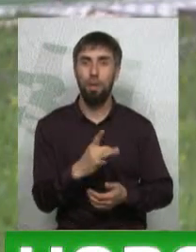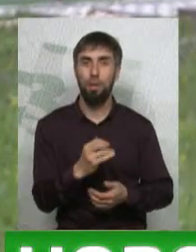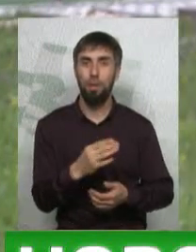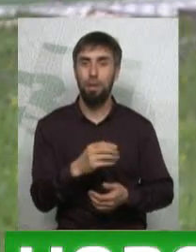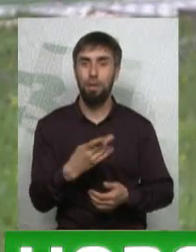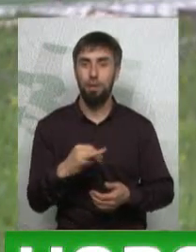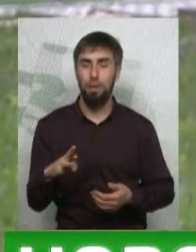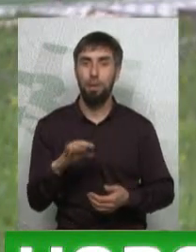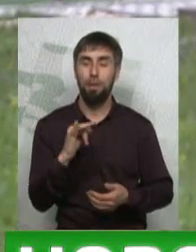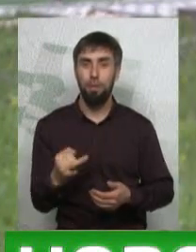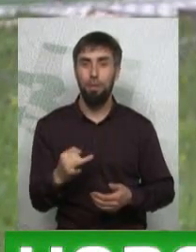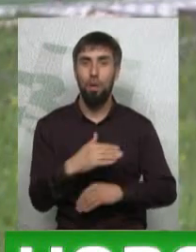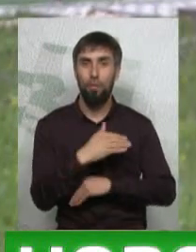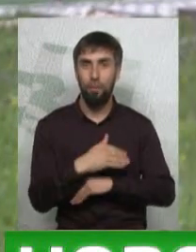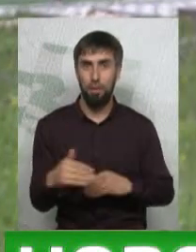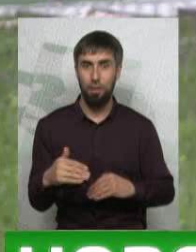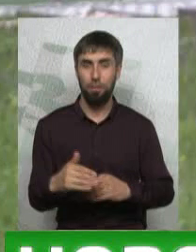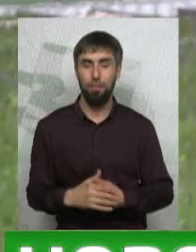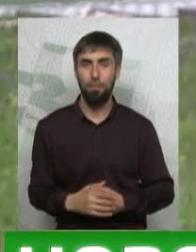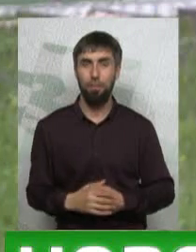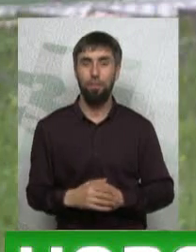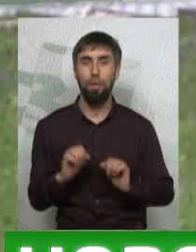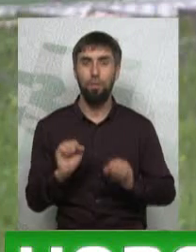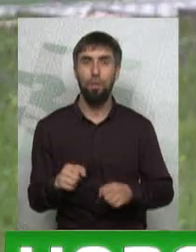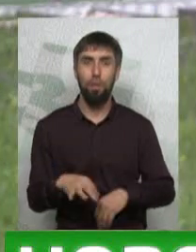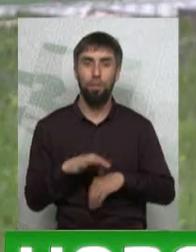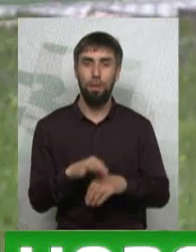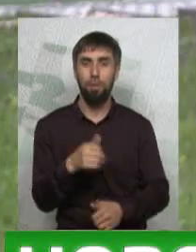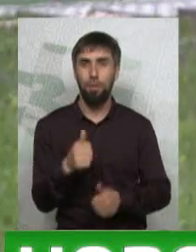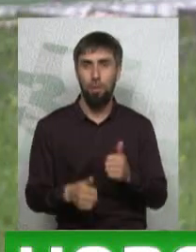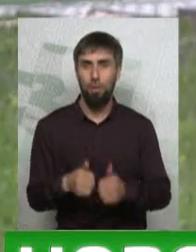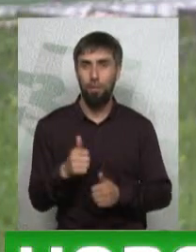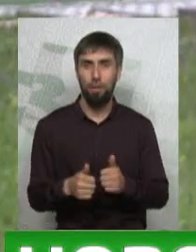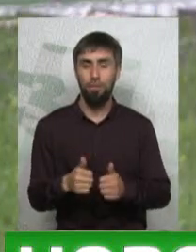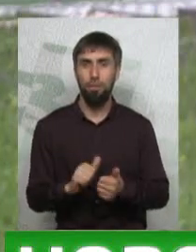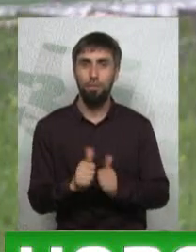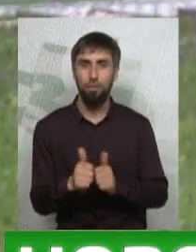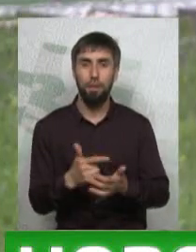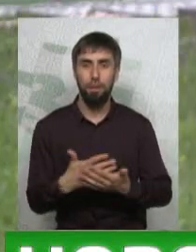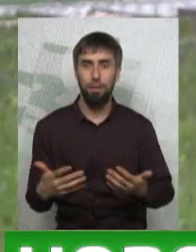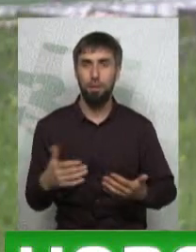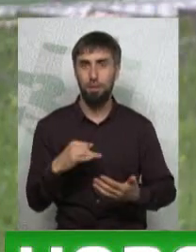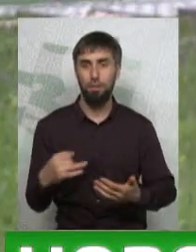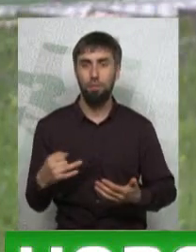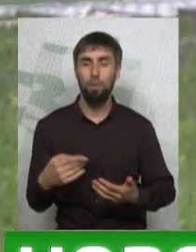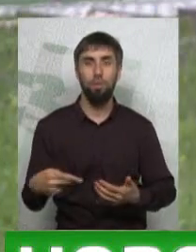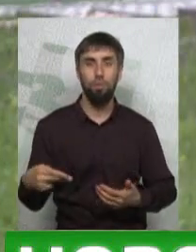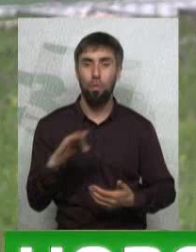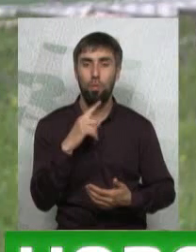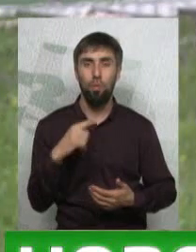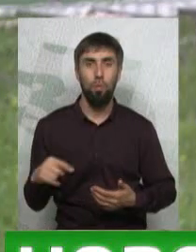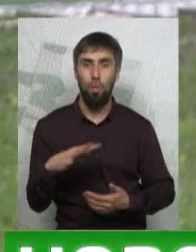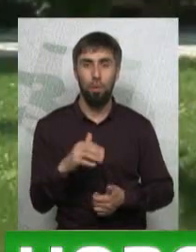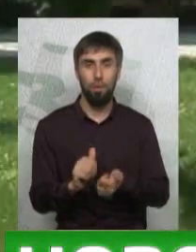и официально может проводить соревнования и до